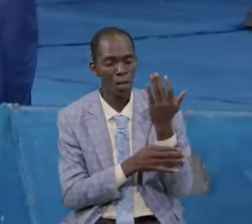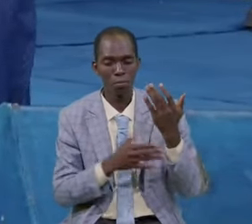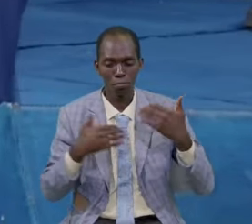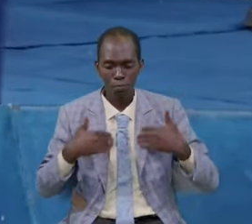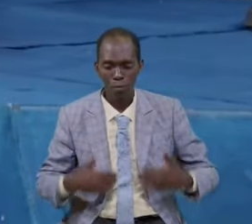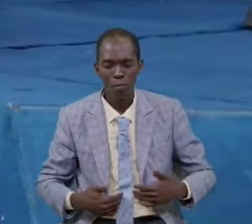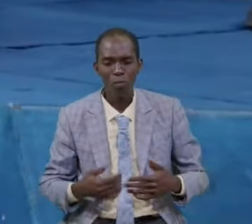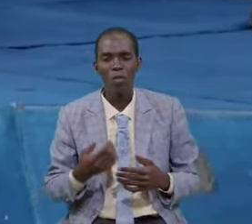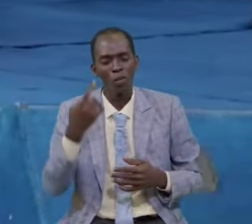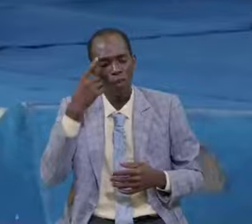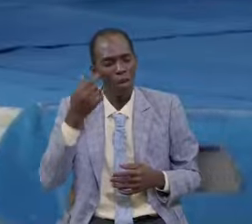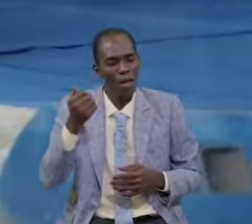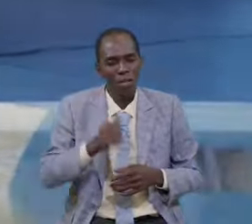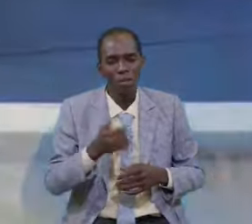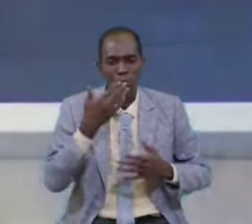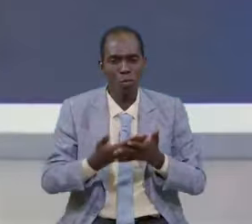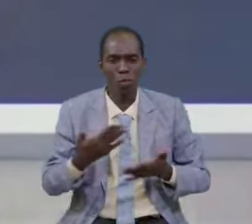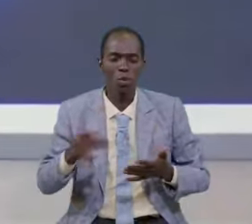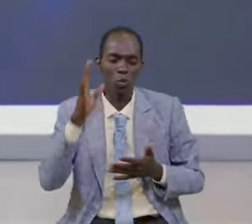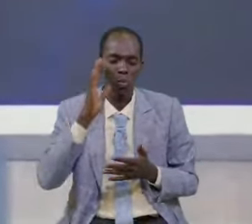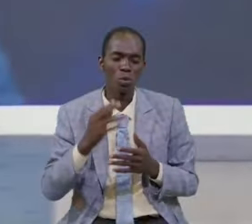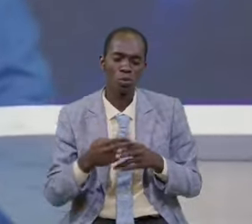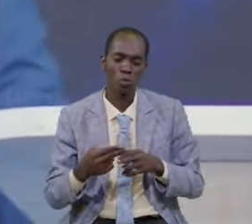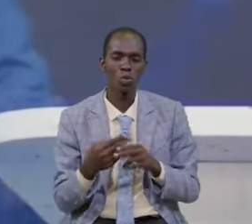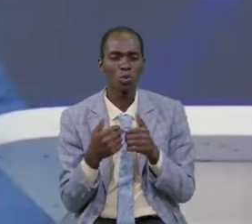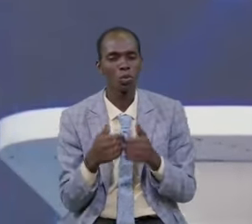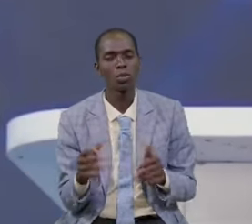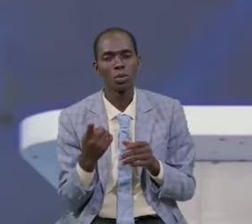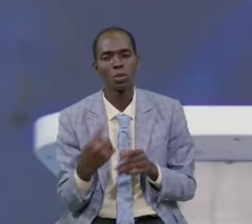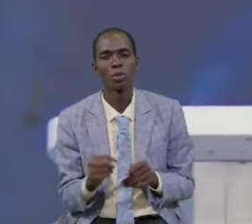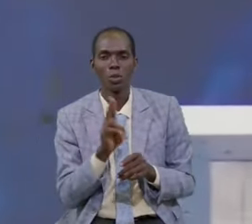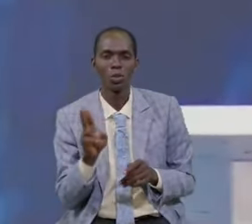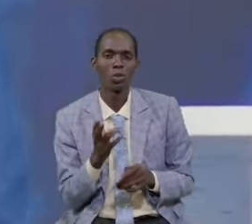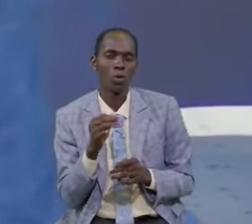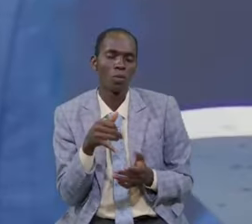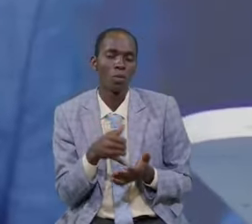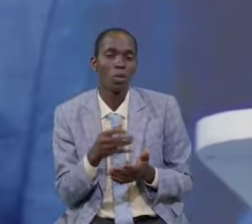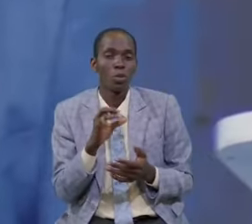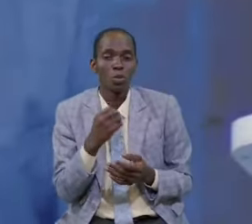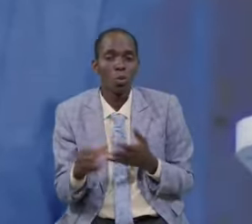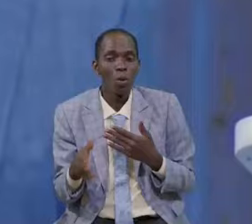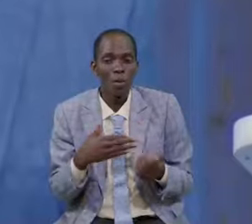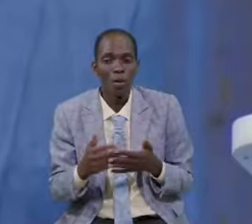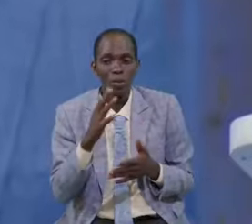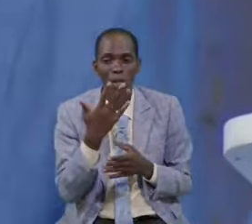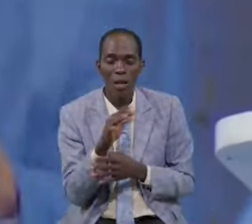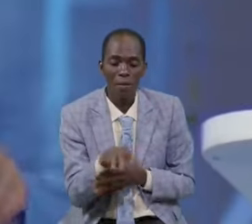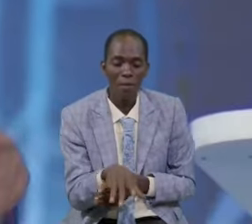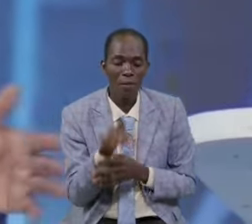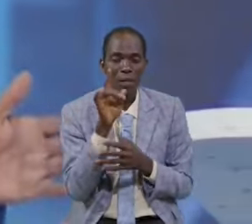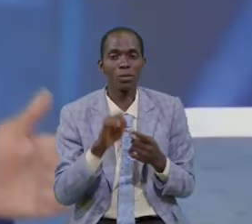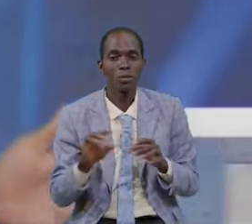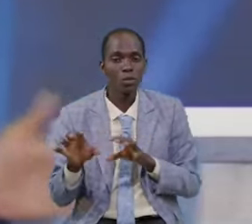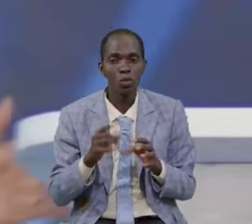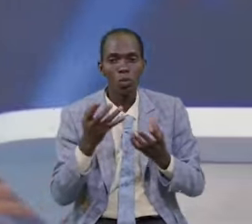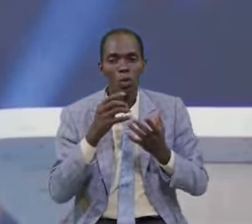l'activation de ces membres. Tout ce que ta main trouve à faire, tu veux tel objectif, tu veux atteindre